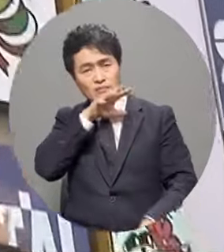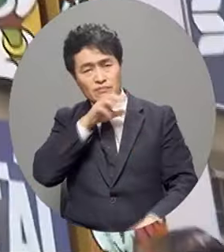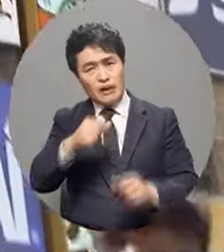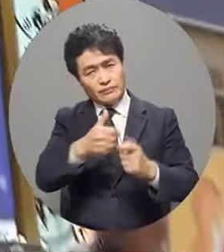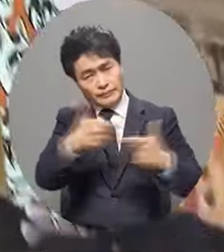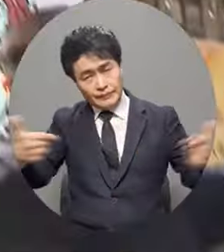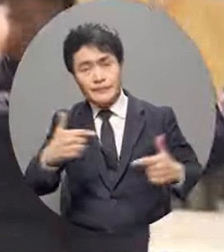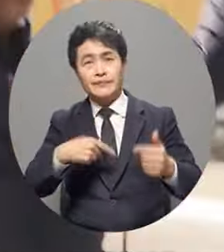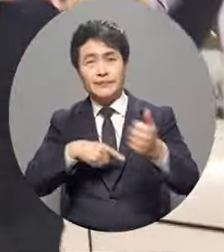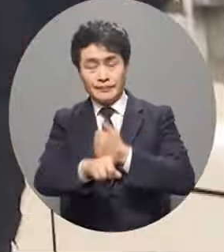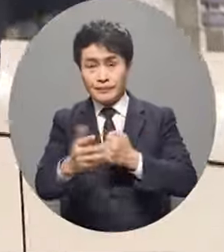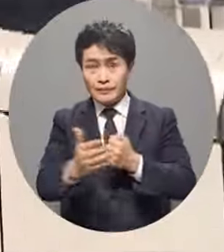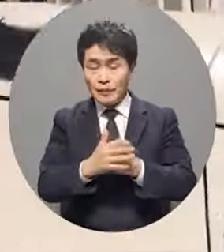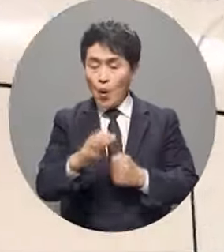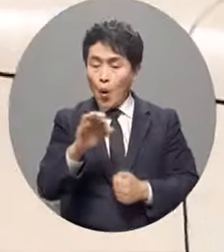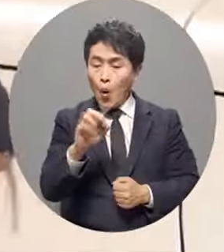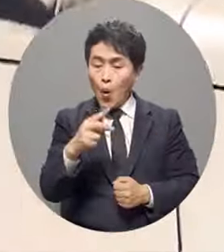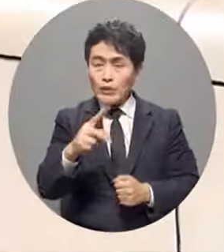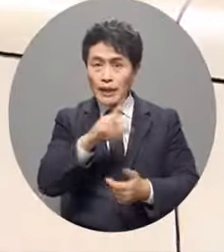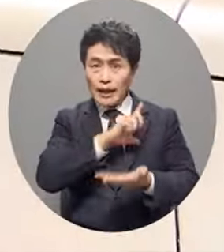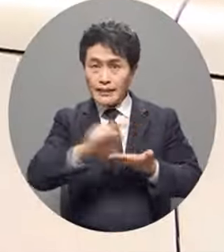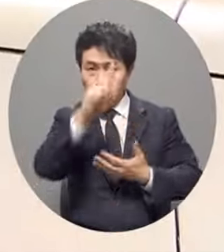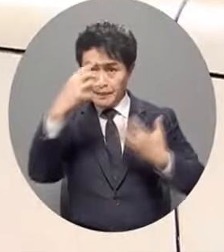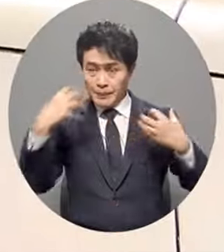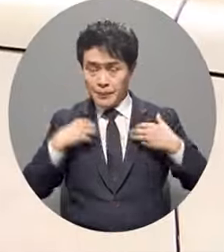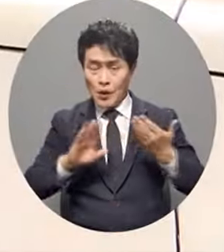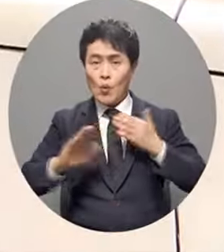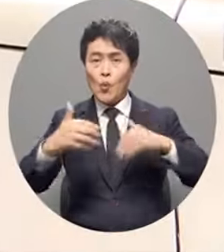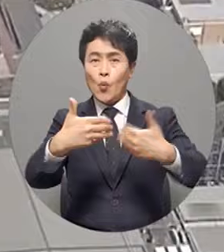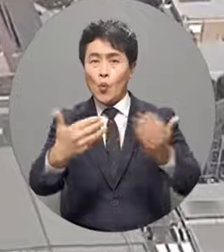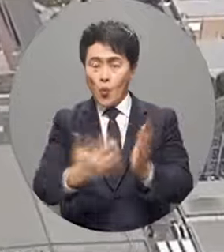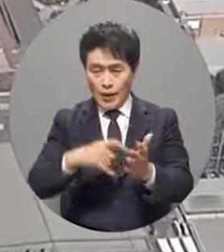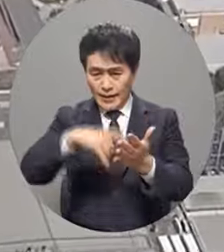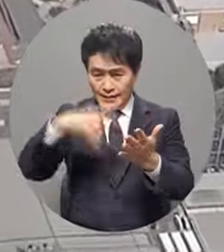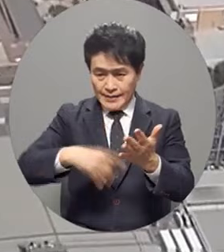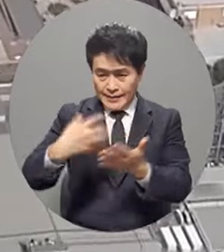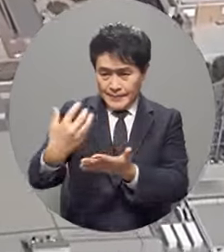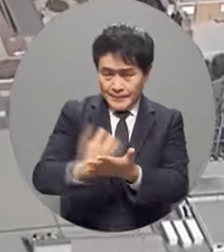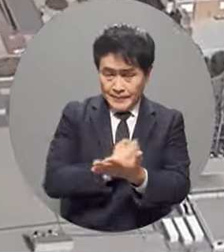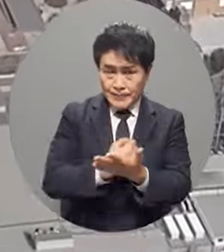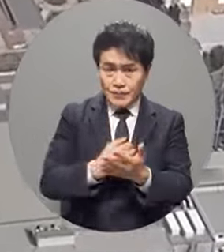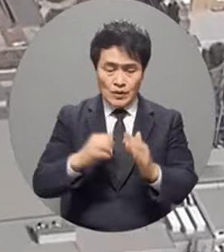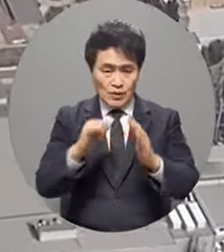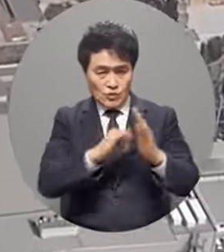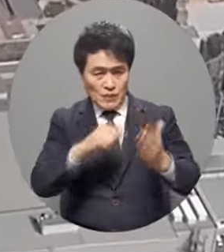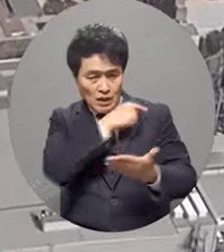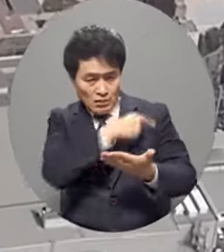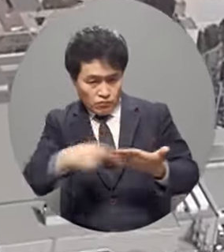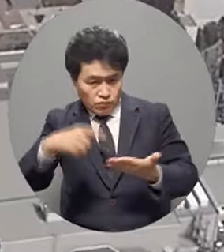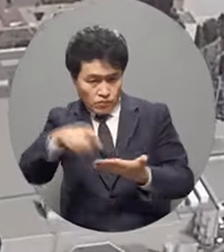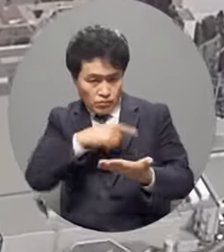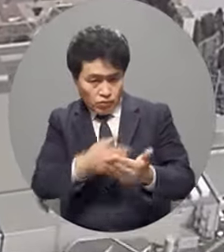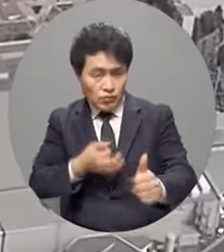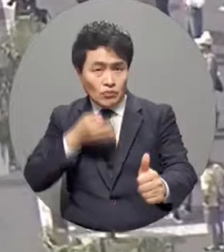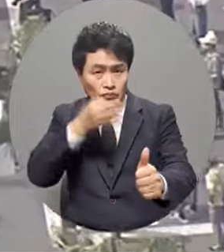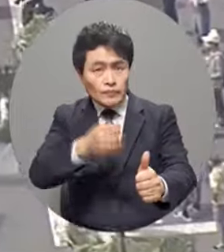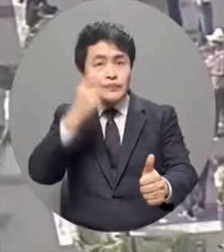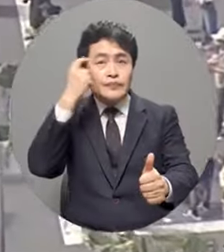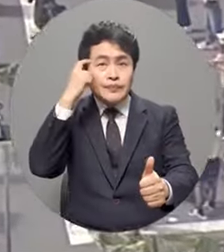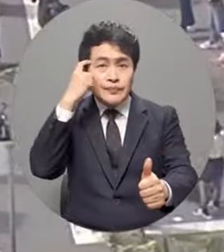있습니다. 오사카 지방정부는 외국인들에게 거둔 징수금으로 주민 불이익을 보상하겠다는